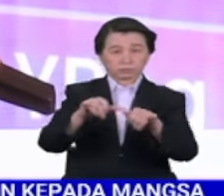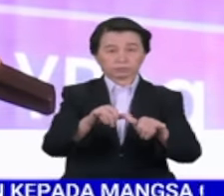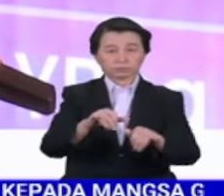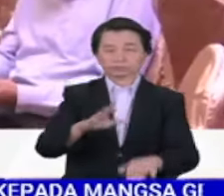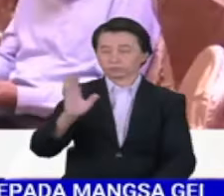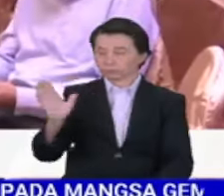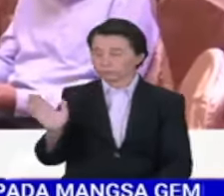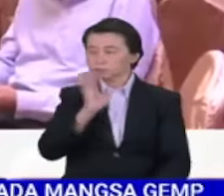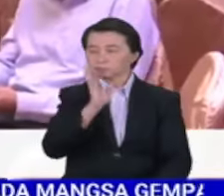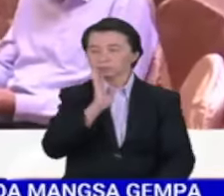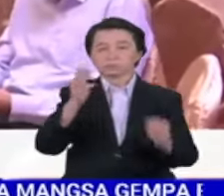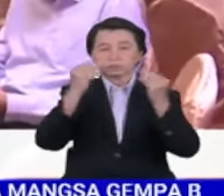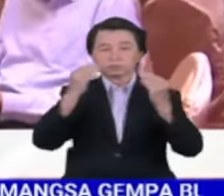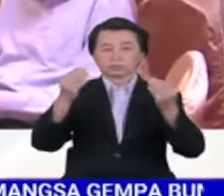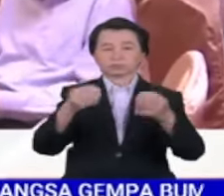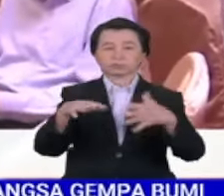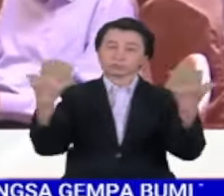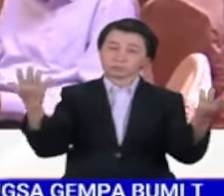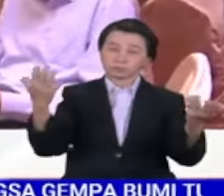bersama-sama